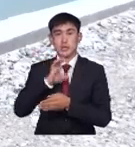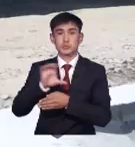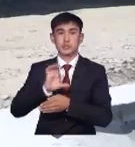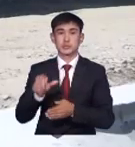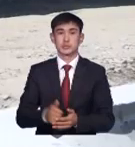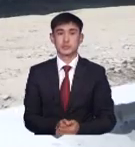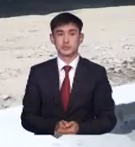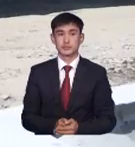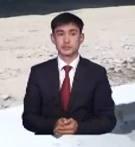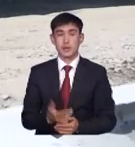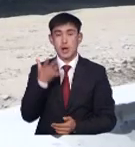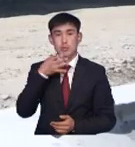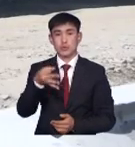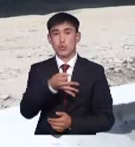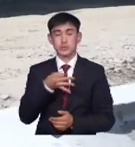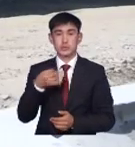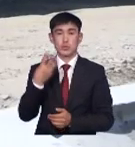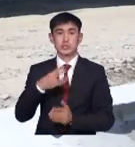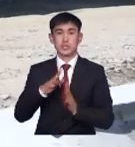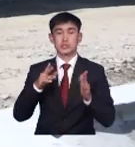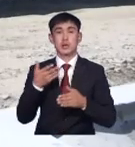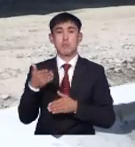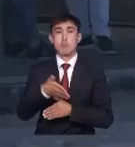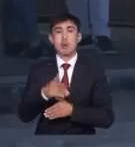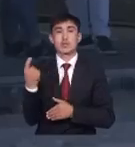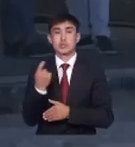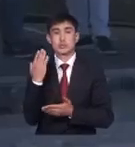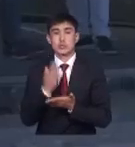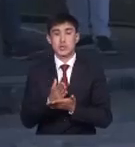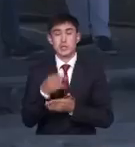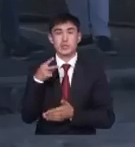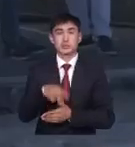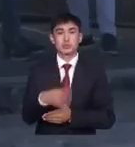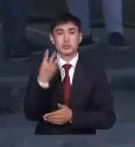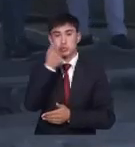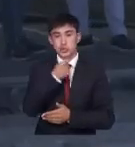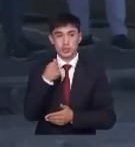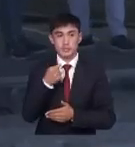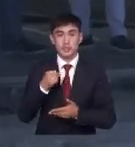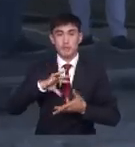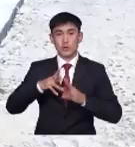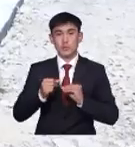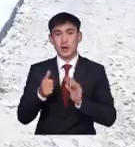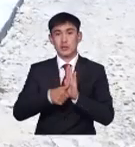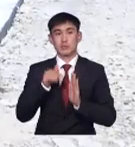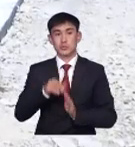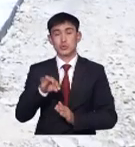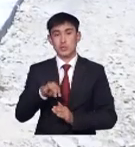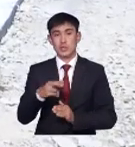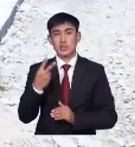жасаймыз. Алматы облысында 30-дан аса балық шаруашылығы бар. 2024 жылы өнім көлемі 6000 тонна